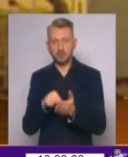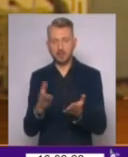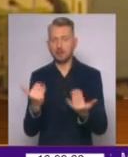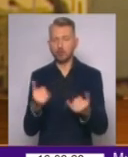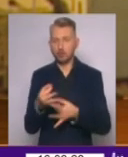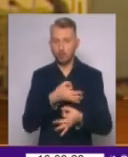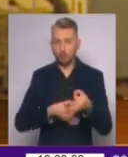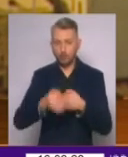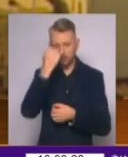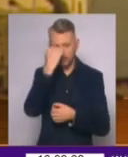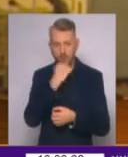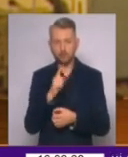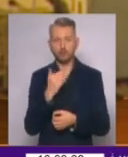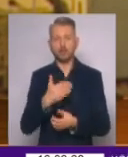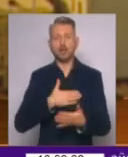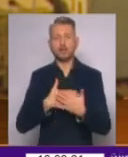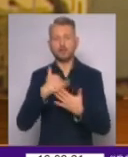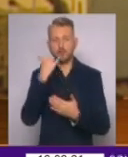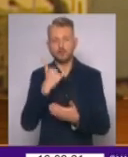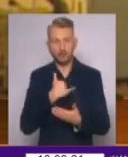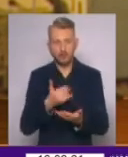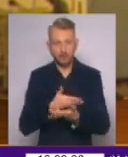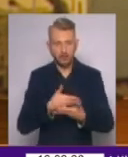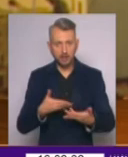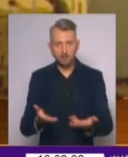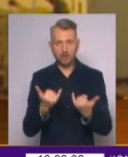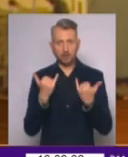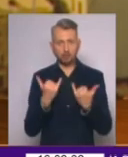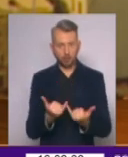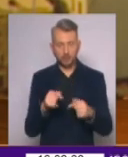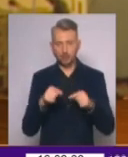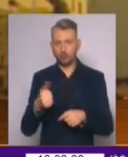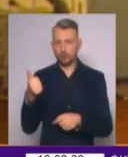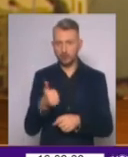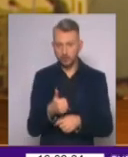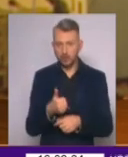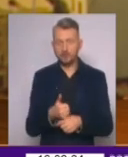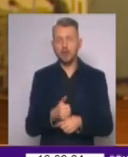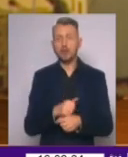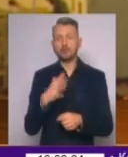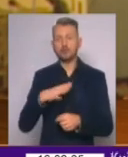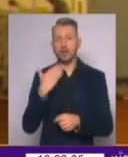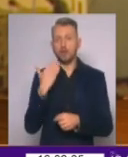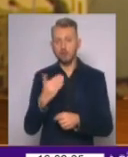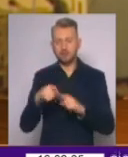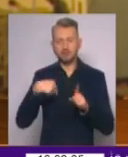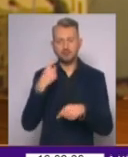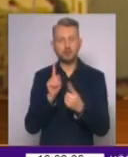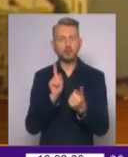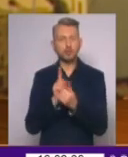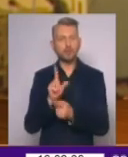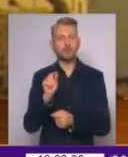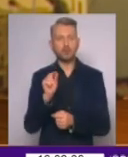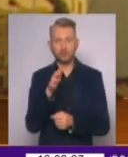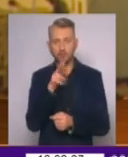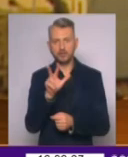обговорювали. Я вдячна за те, що ви активно долучалися до нашої розмови сьогодні і цього тижня. І, звичайно, чекаю вас у прямому ефірі вже у понеділок, як завжди, о